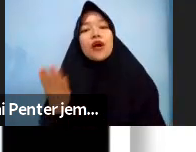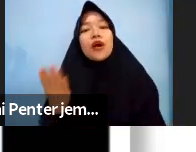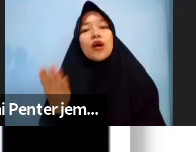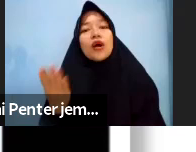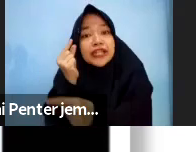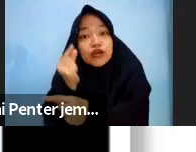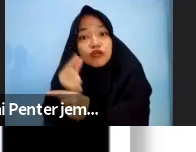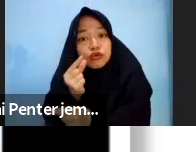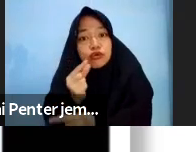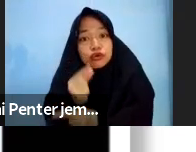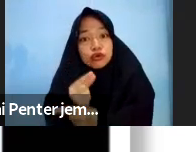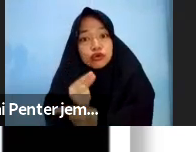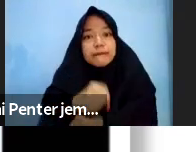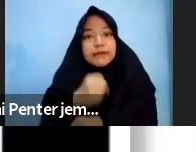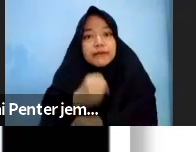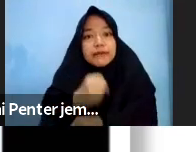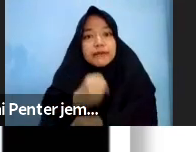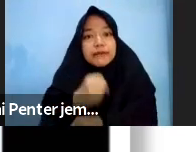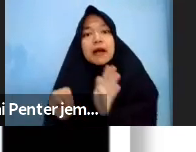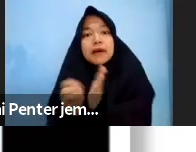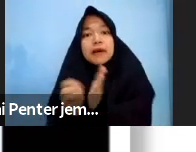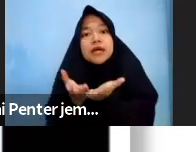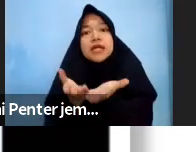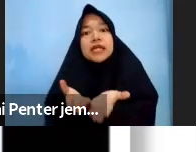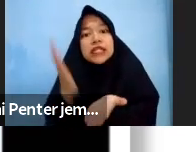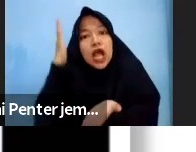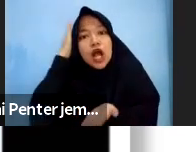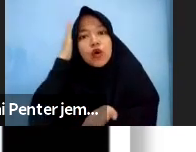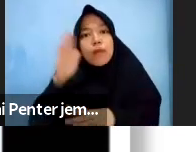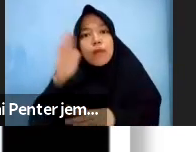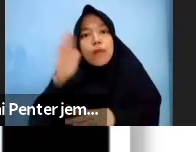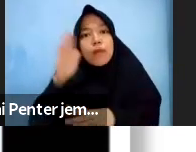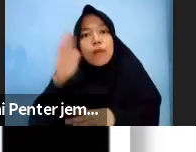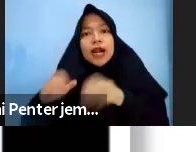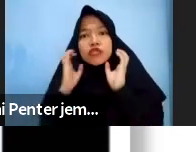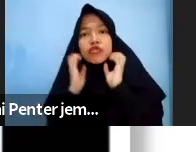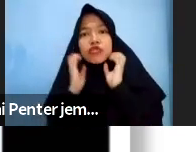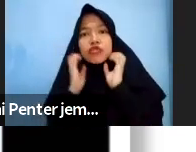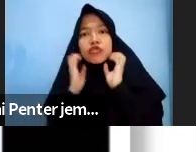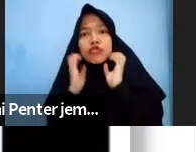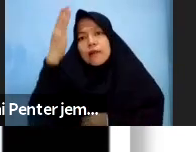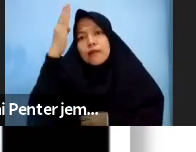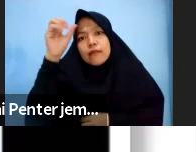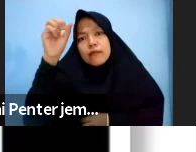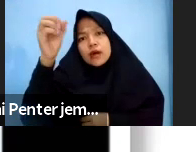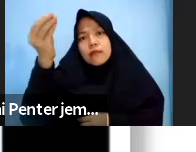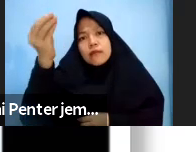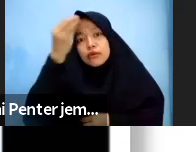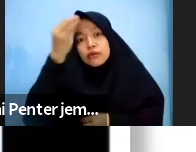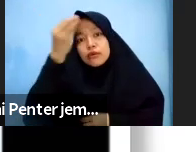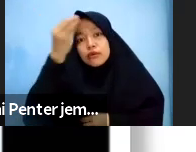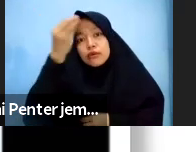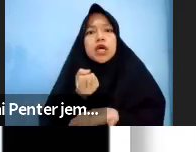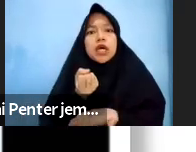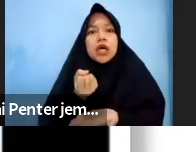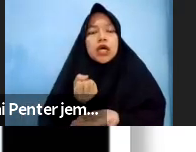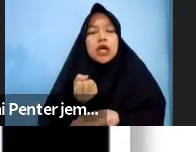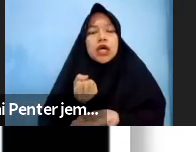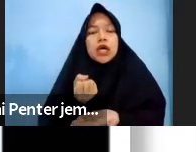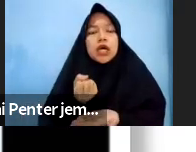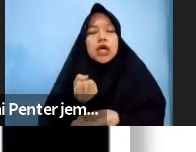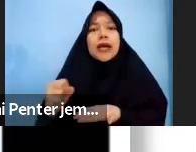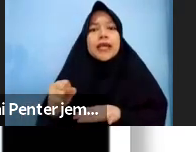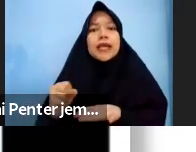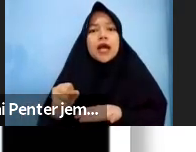judul apa Bapak Ibu download Ya suruh anak putra-putrinya mendengarkan Nah setelah itu nanti di